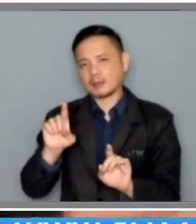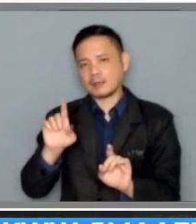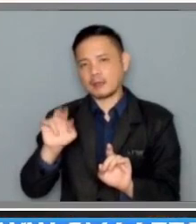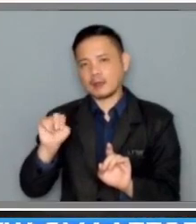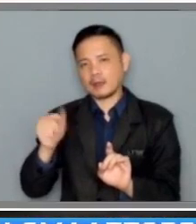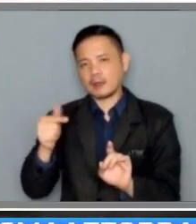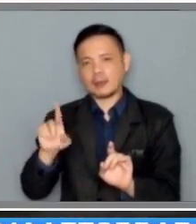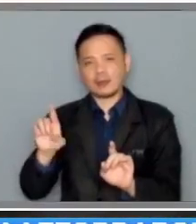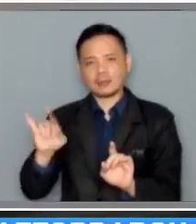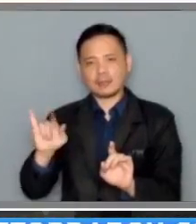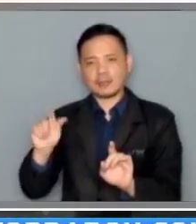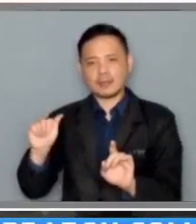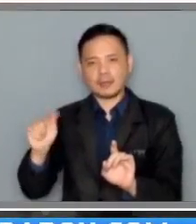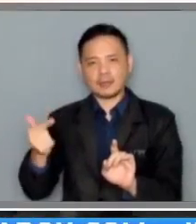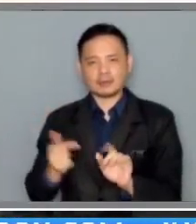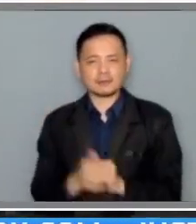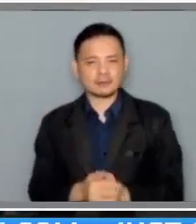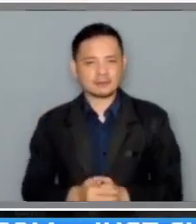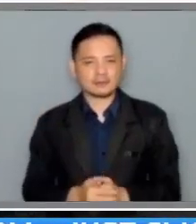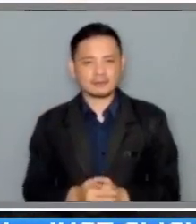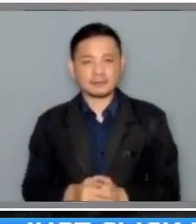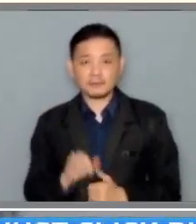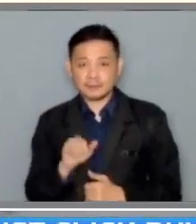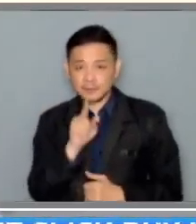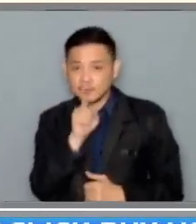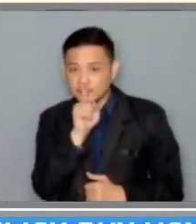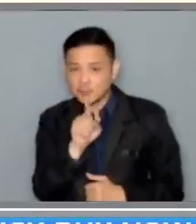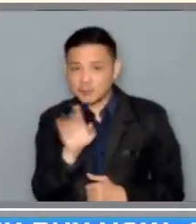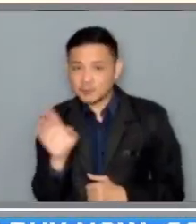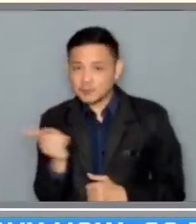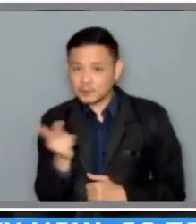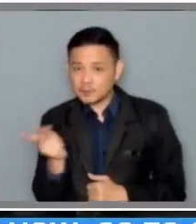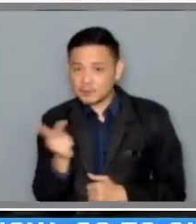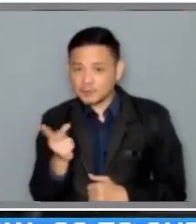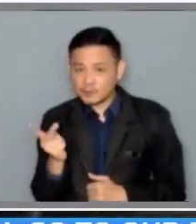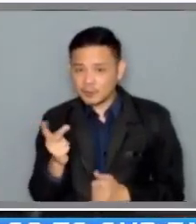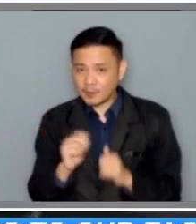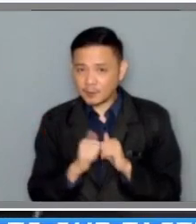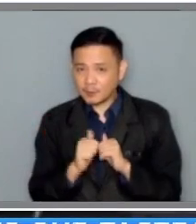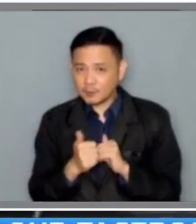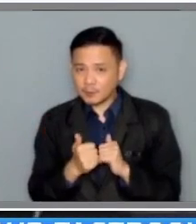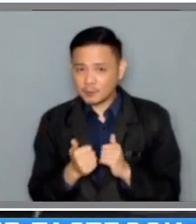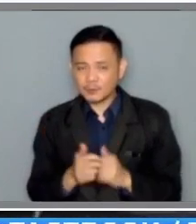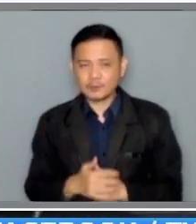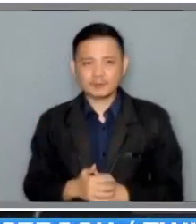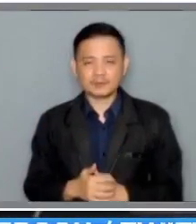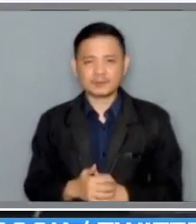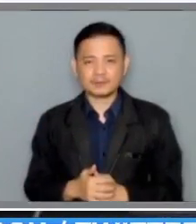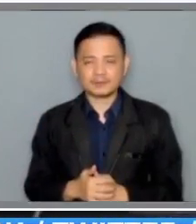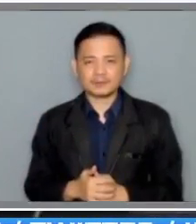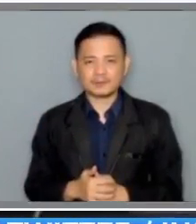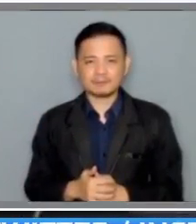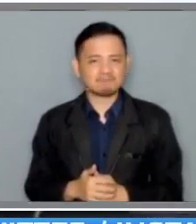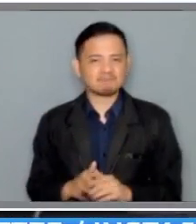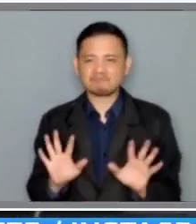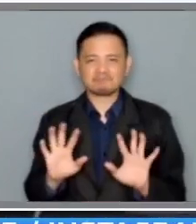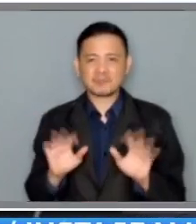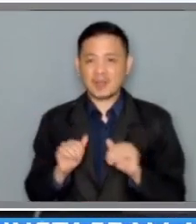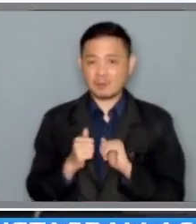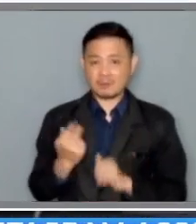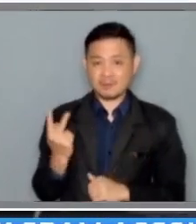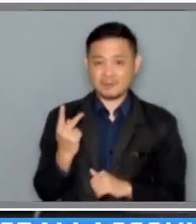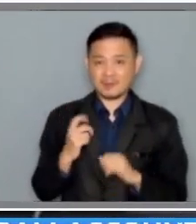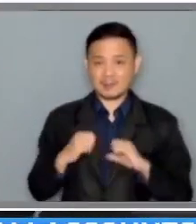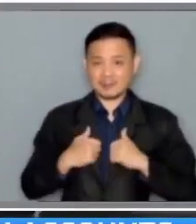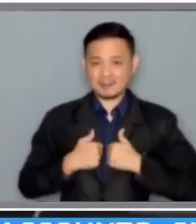naman, masaya kaya ang puso ng dalawang stars? Hindi po. Hindi. Pero